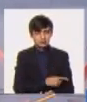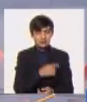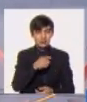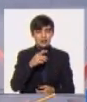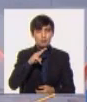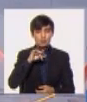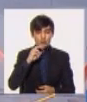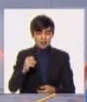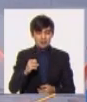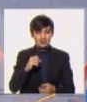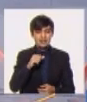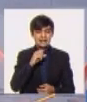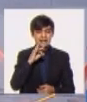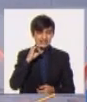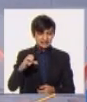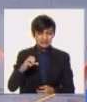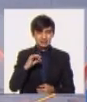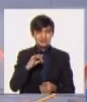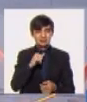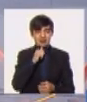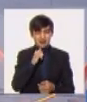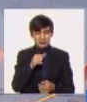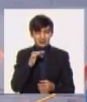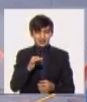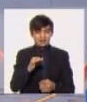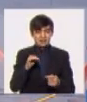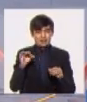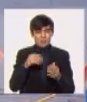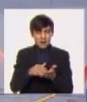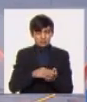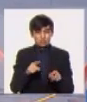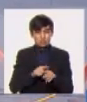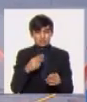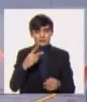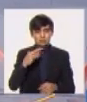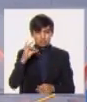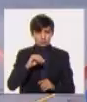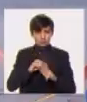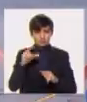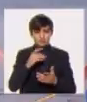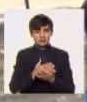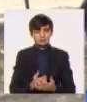ұн, күріш, қарақұмық пен күнбағыс майының бағалары шамамен 20%-ға өскен.